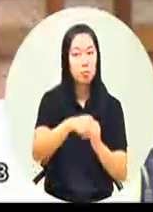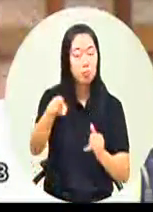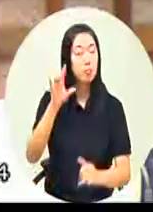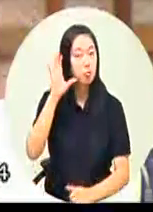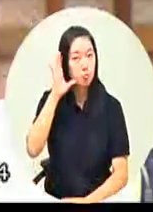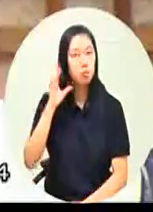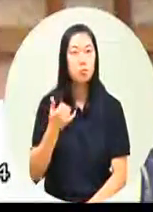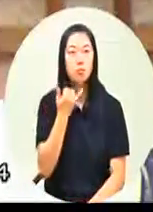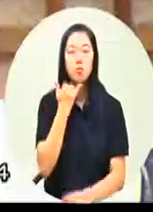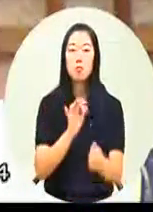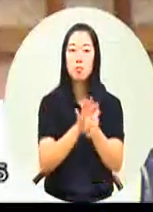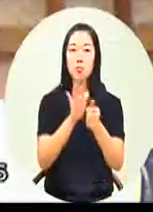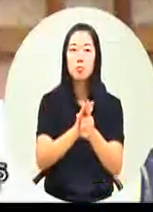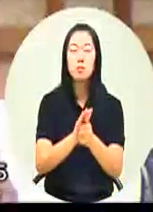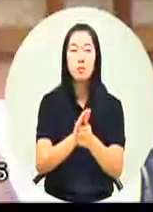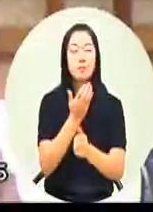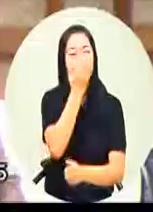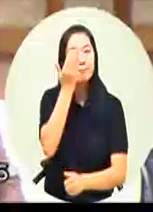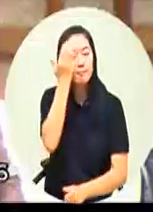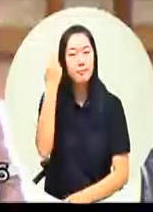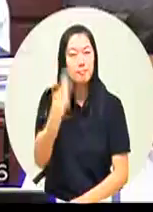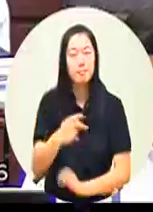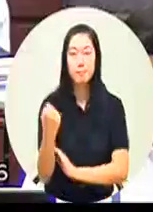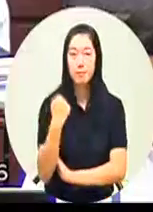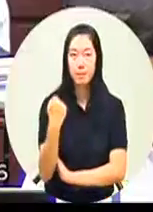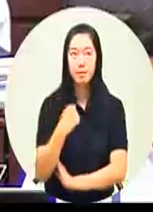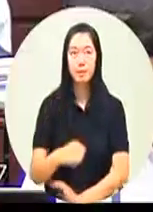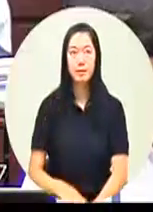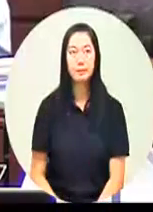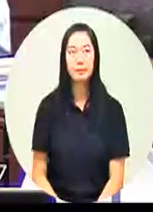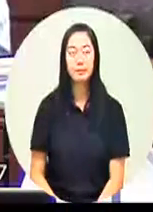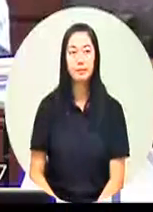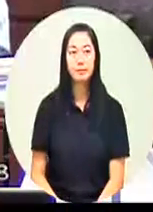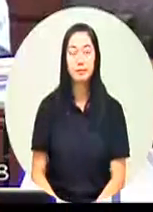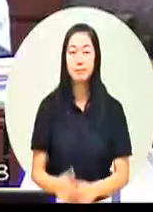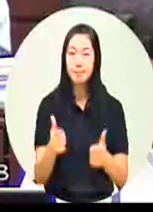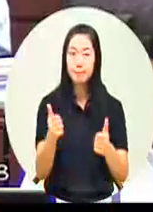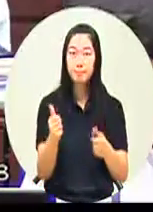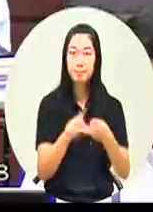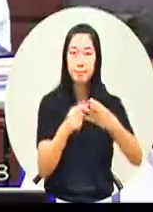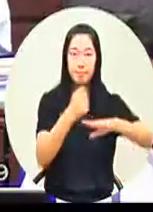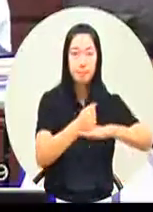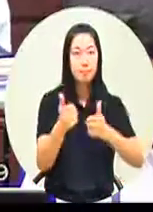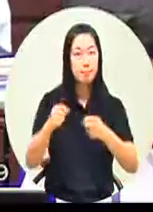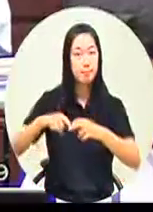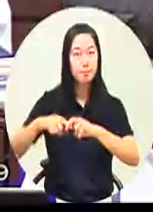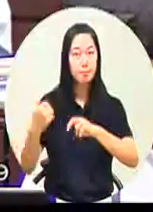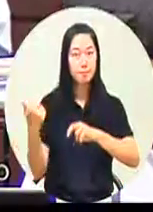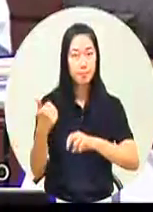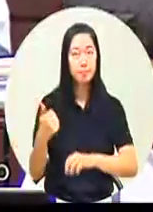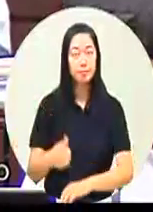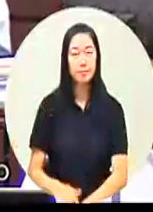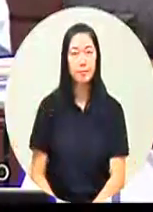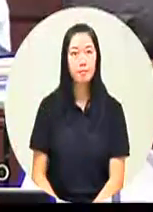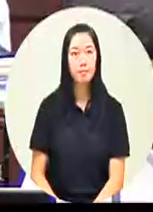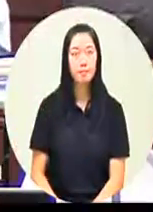公公斗拍拼啦哈。局长答复来。 好，谢谢主席，谢谢李议员，那也感谢李议员对于观